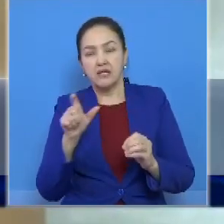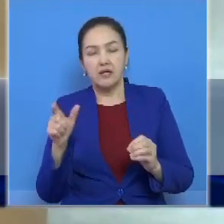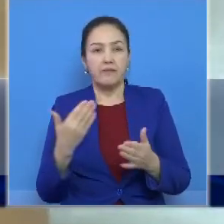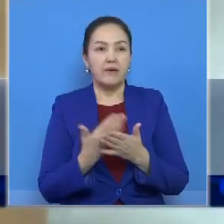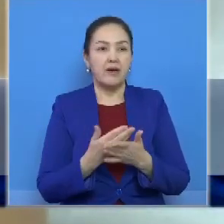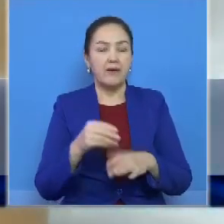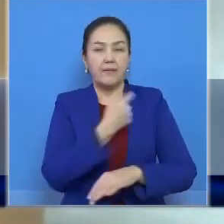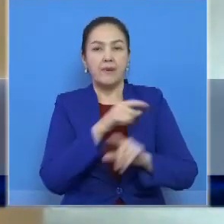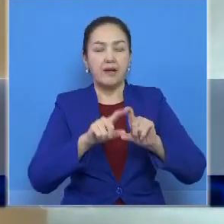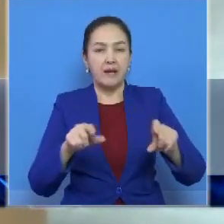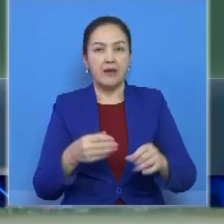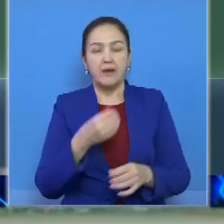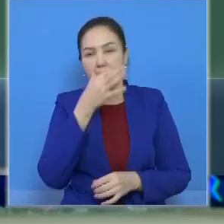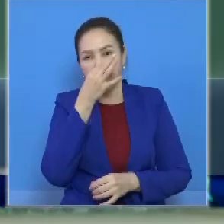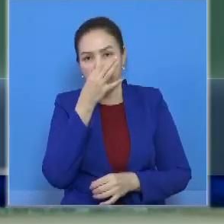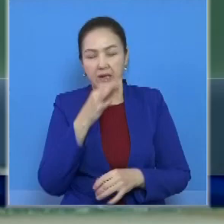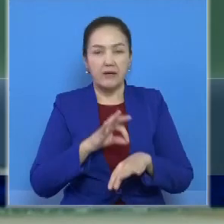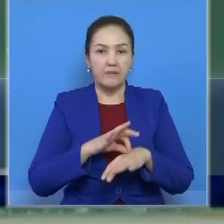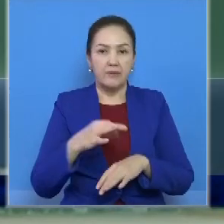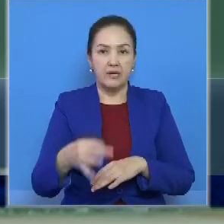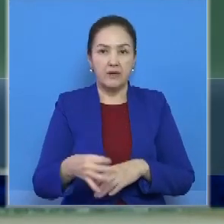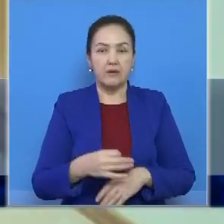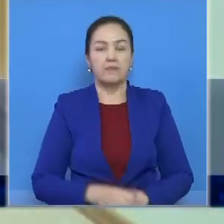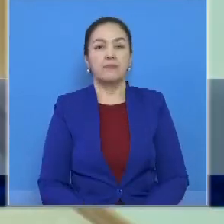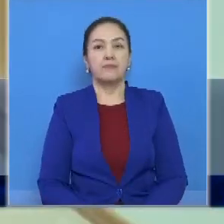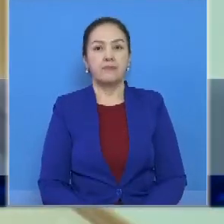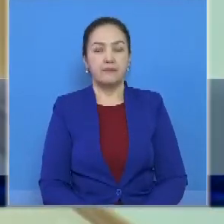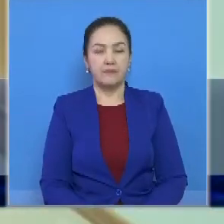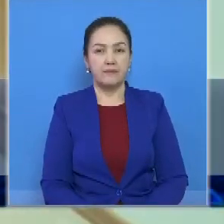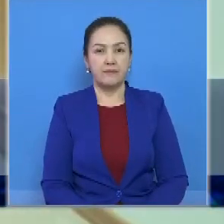поступивших в больницу с простудой. Жасан Жалбаков, Бахаржан Едагеев, телеканал Актобе.